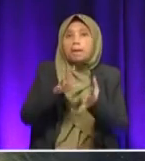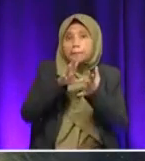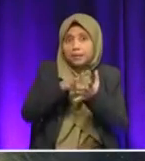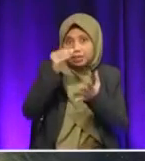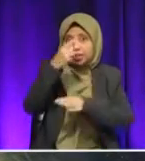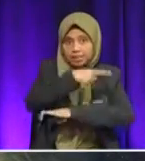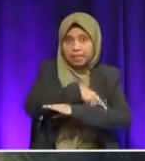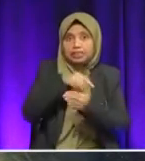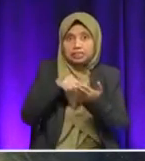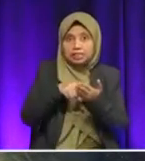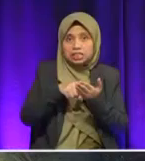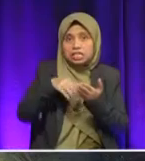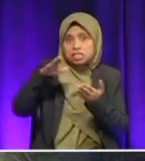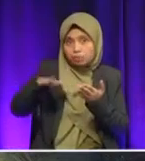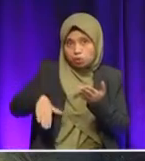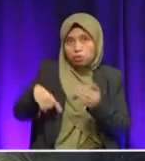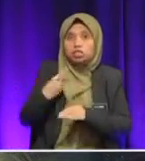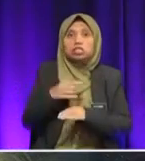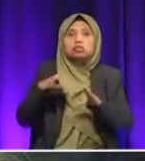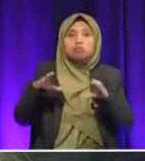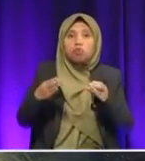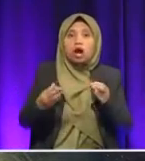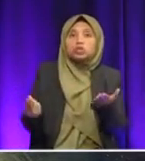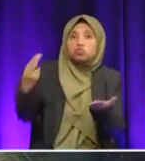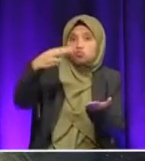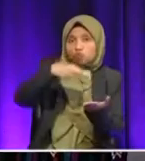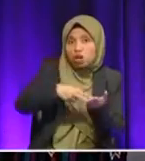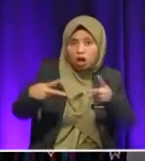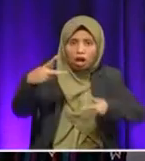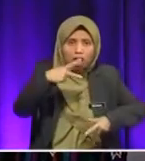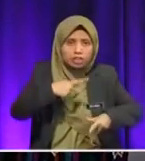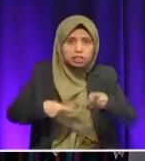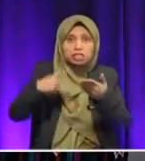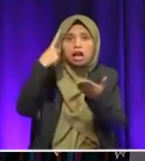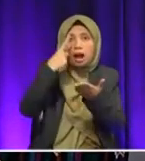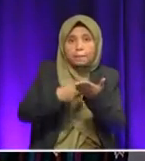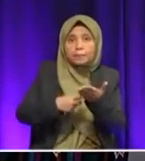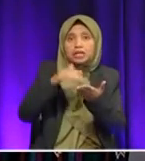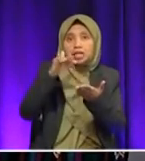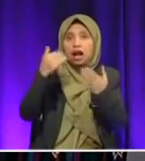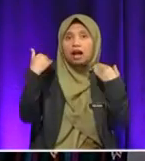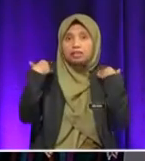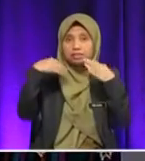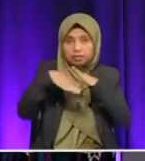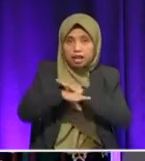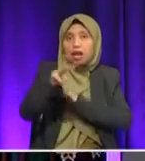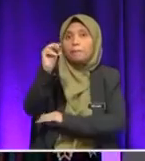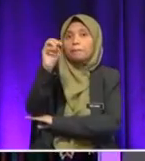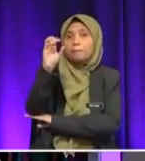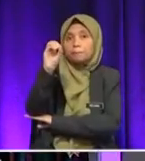kepada hari ini sebelum kita membuat ulang kajikita Christie dahulu Apakah terkandung dalam modus 10 rekaan fesyen